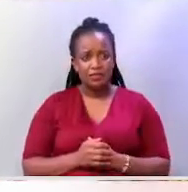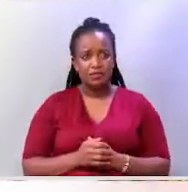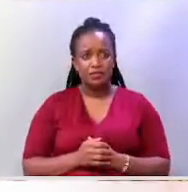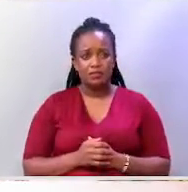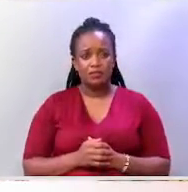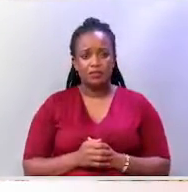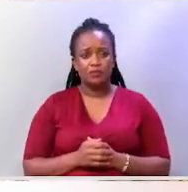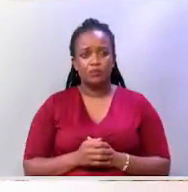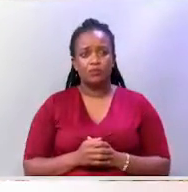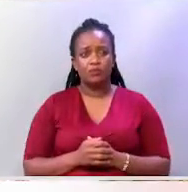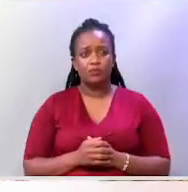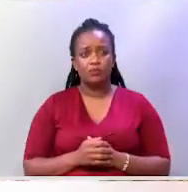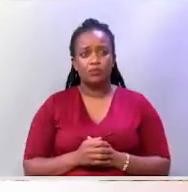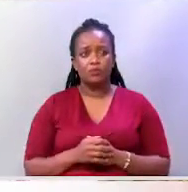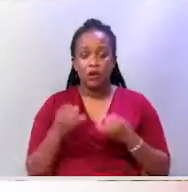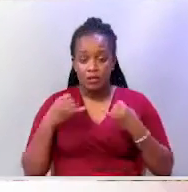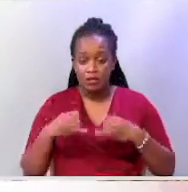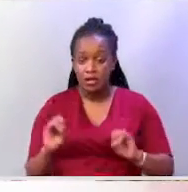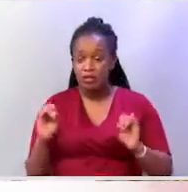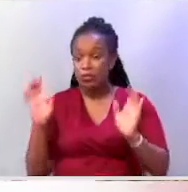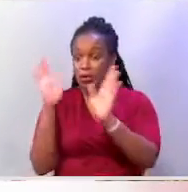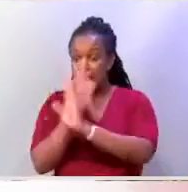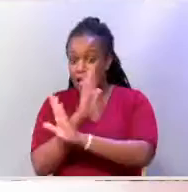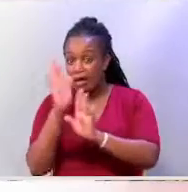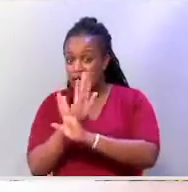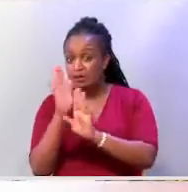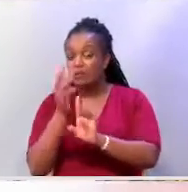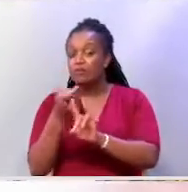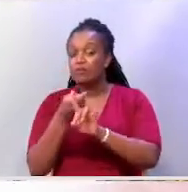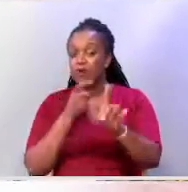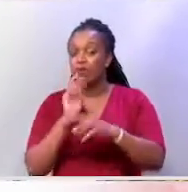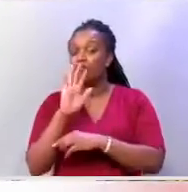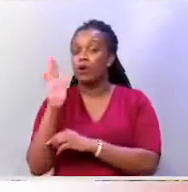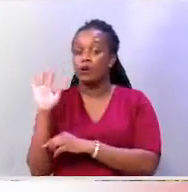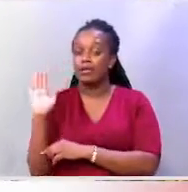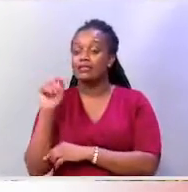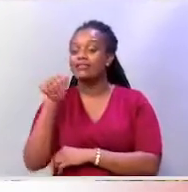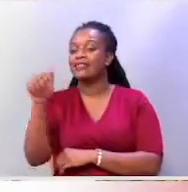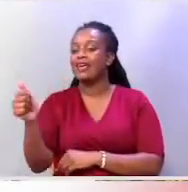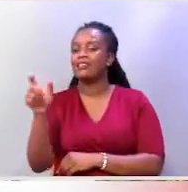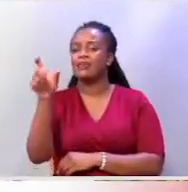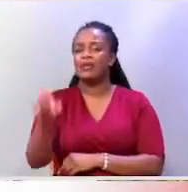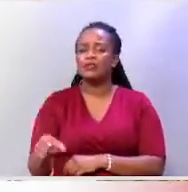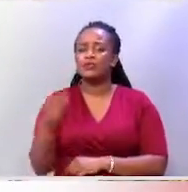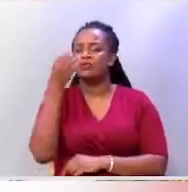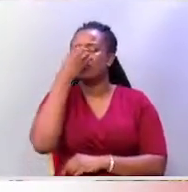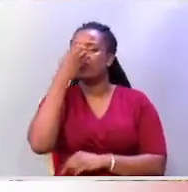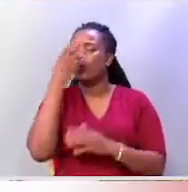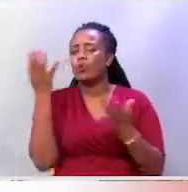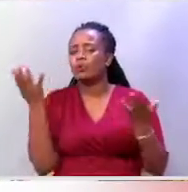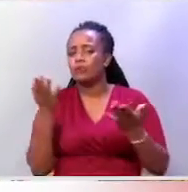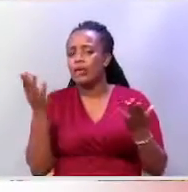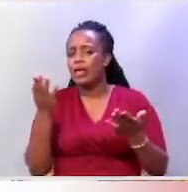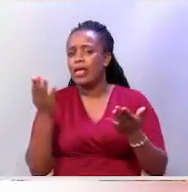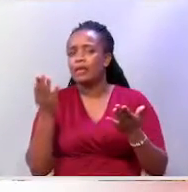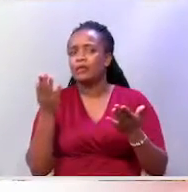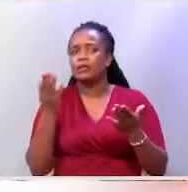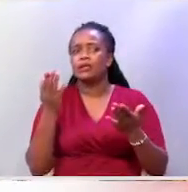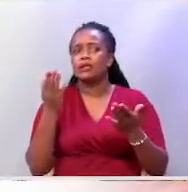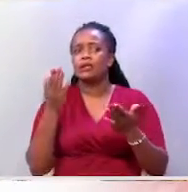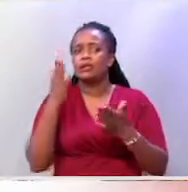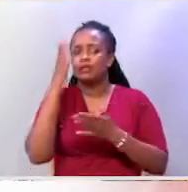msitu tukiepa nyoka. Huyu alikuwa siku hiyo alikuwa sub county deputy county